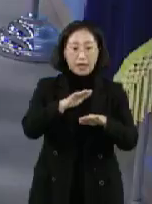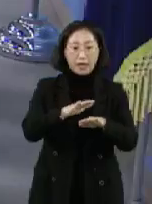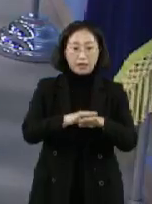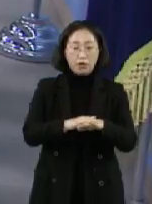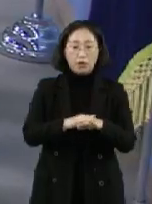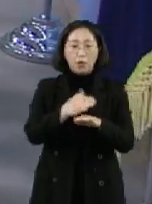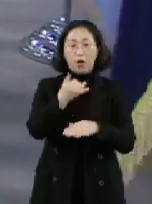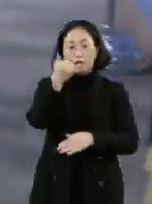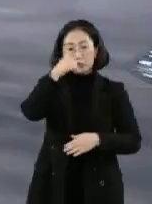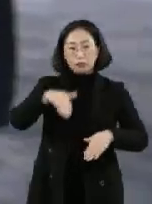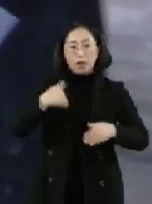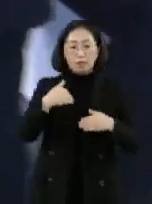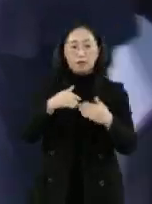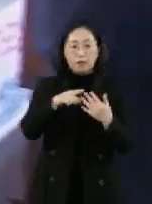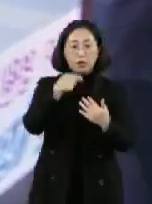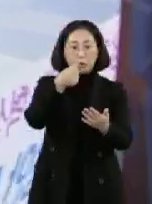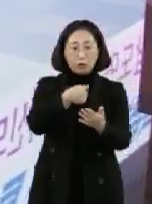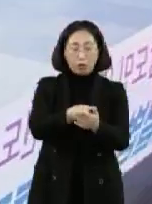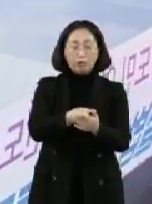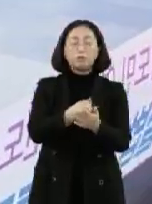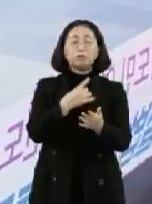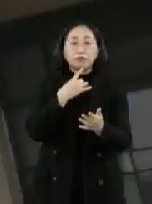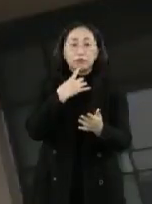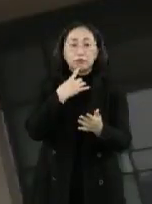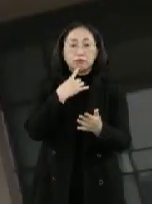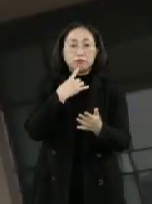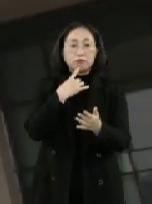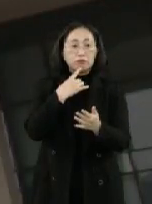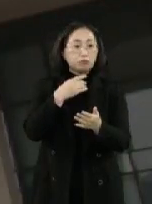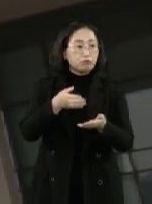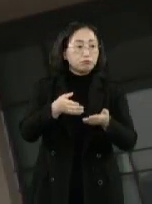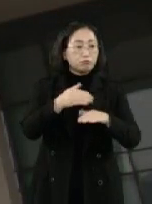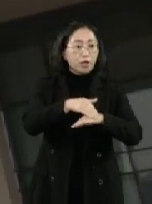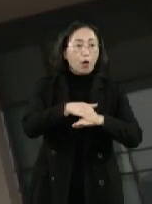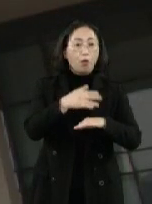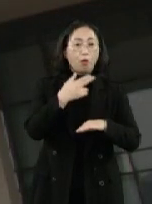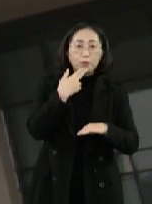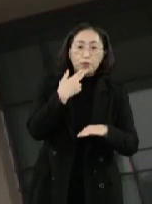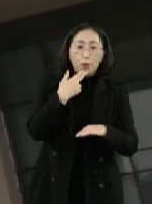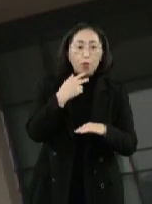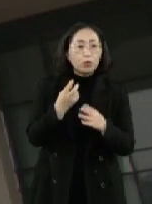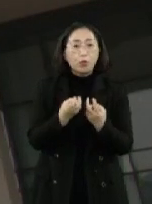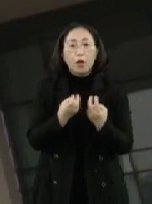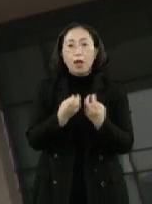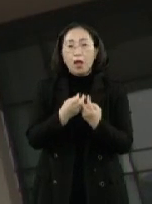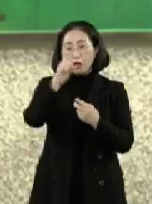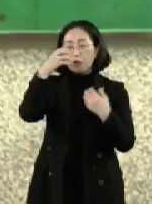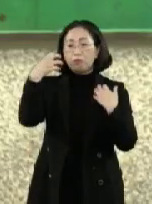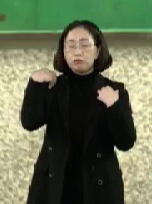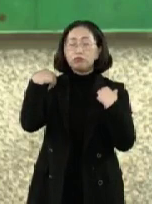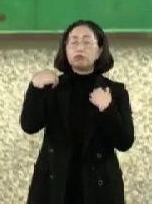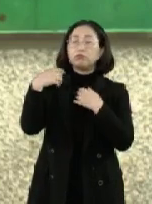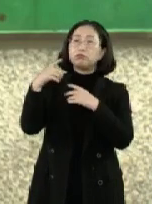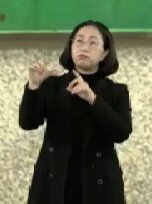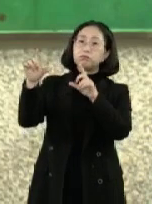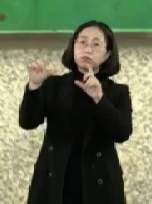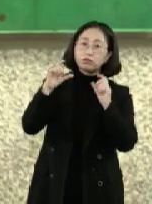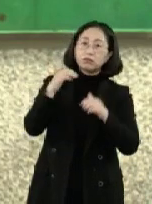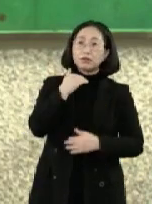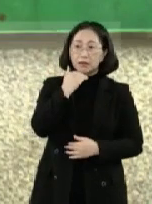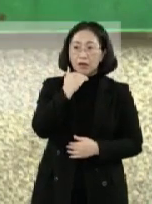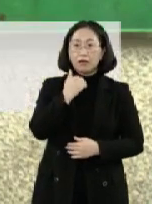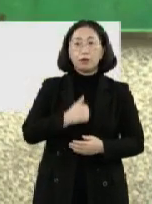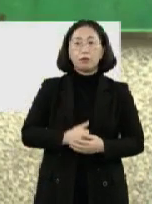뿐 아무런 후속 대책을 세우지 못한 채 정부 결정만 하염없이 기다리고 있습니다. 아직 그